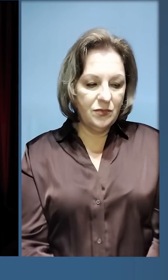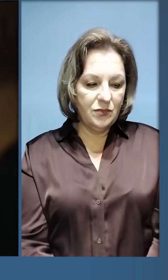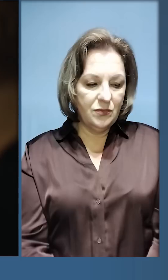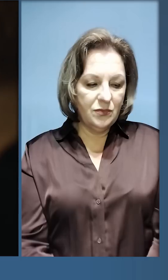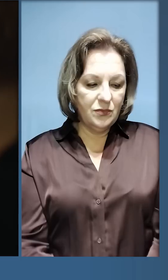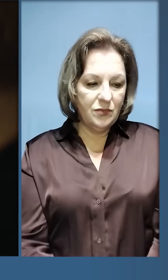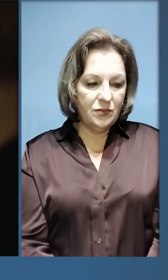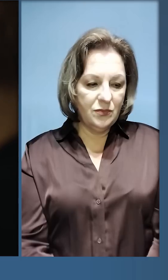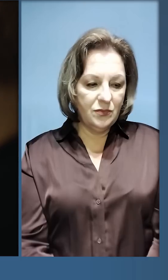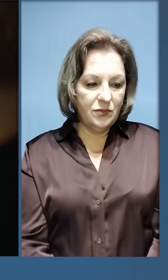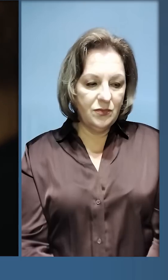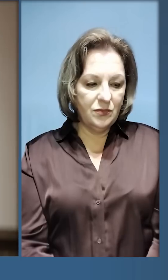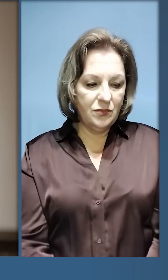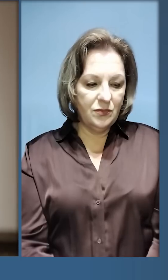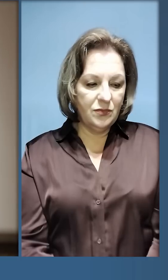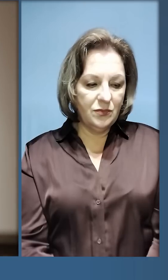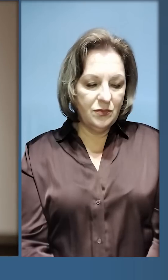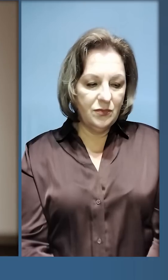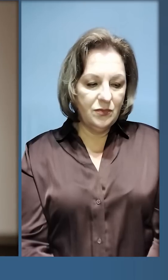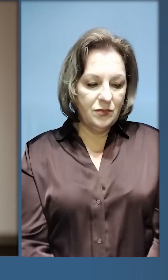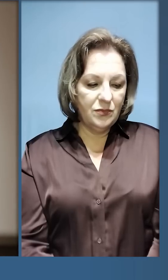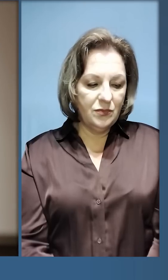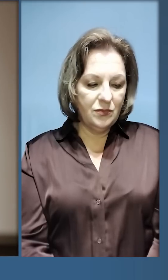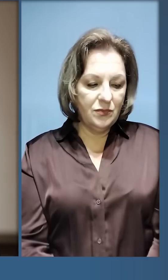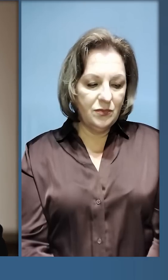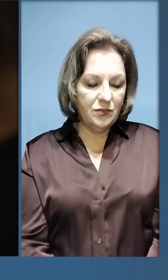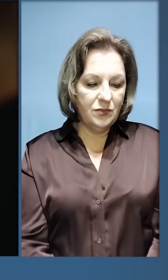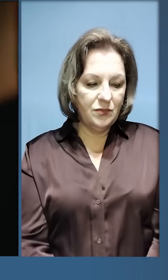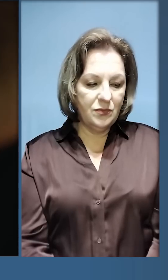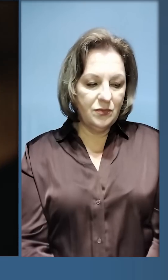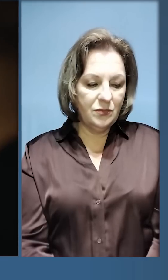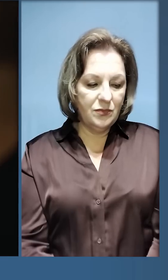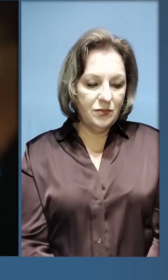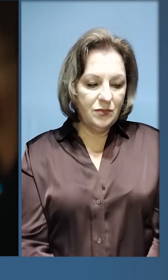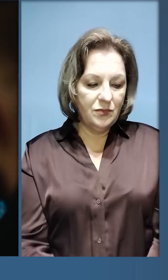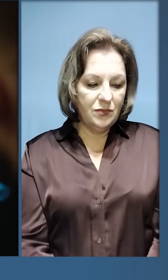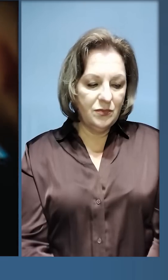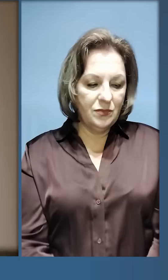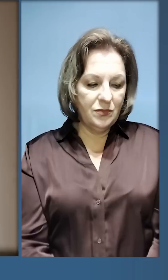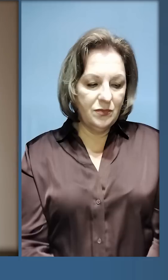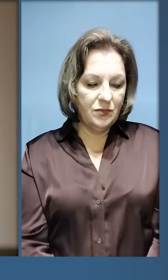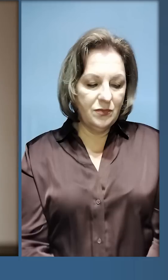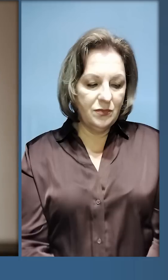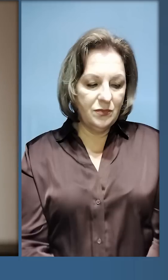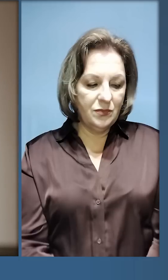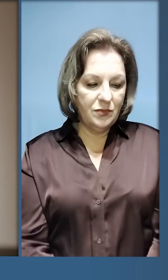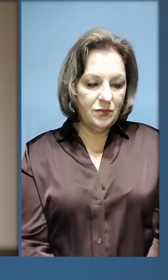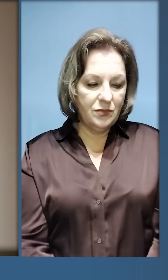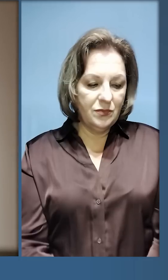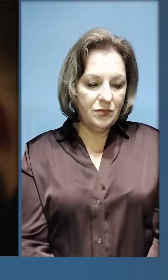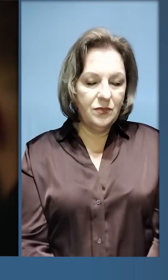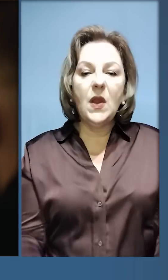Anton Timoshenko. That's right. Yeah, nice to meet you. Nice to meet you, Dave. Yeah, I'm very happy. I'm very excited about That's a big honor to me to see